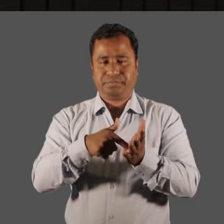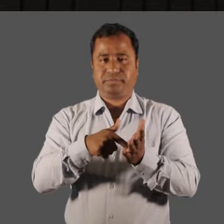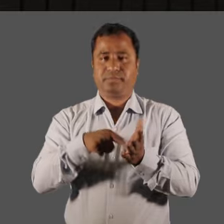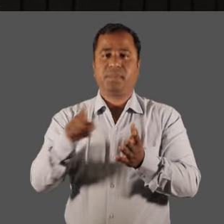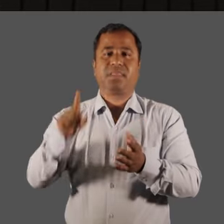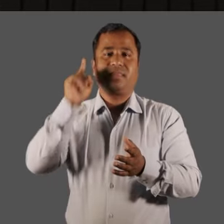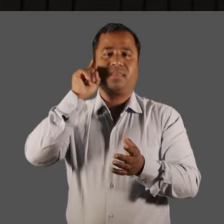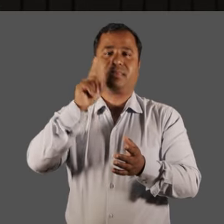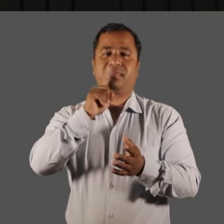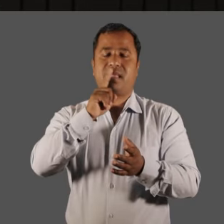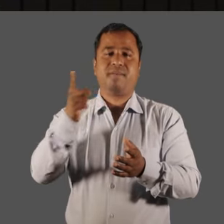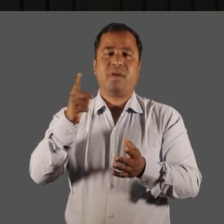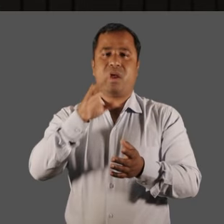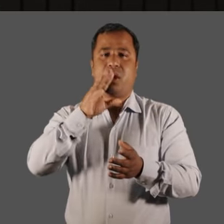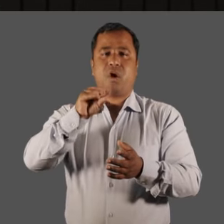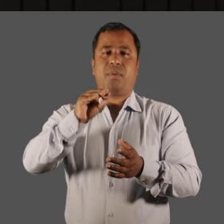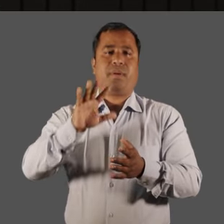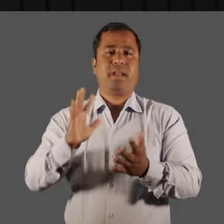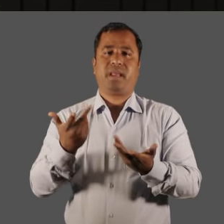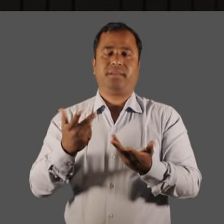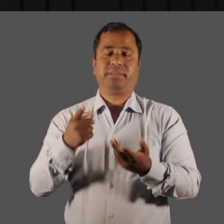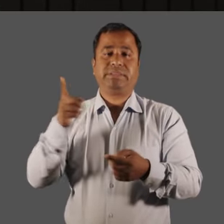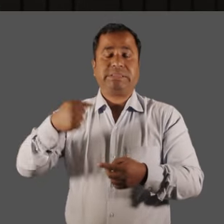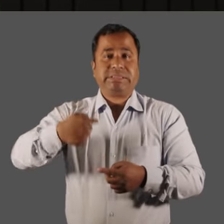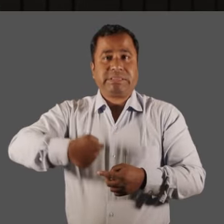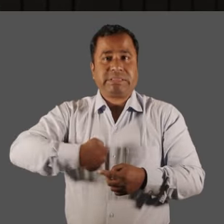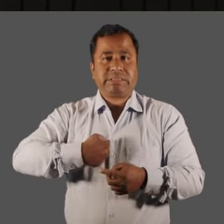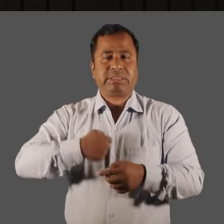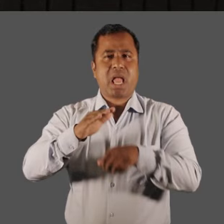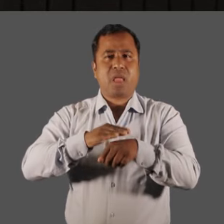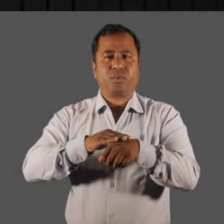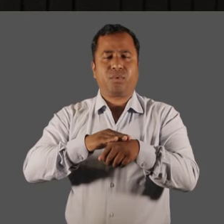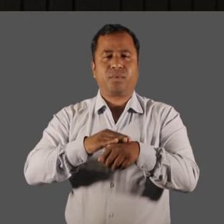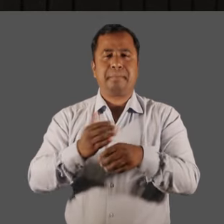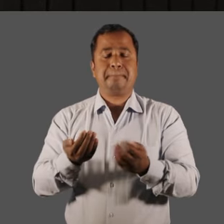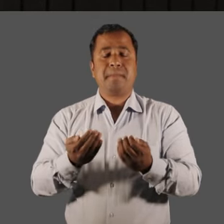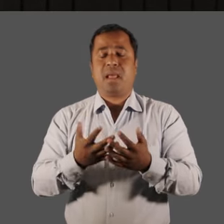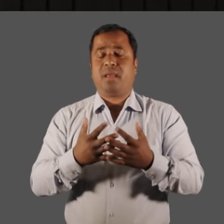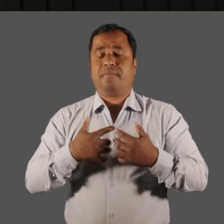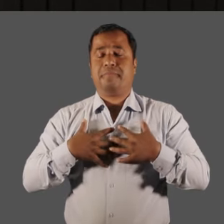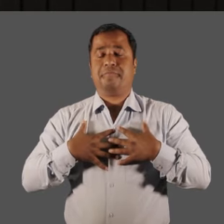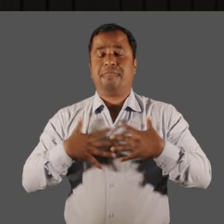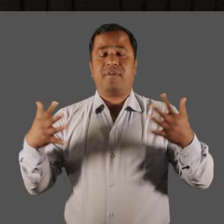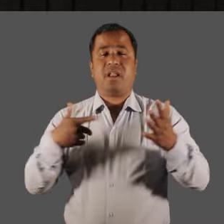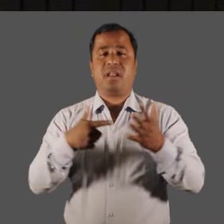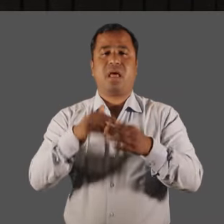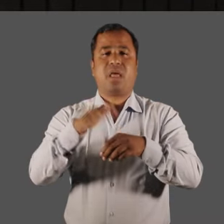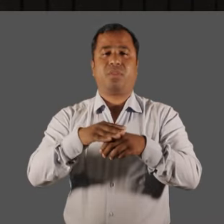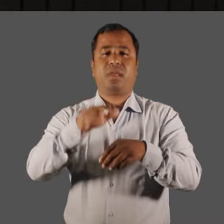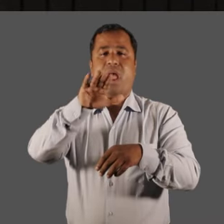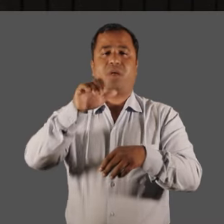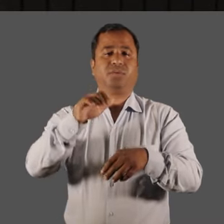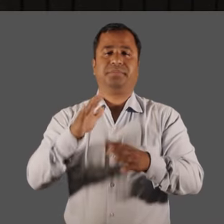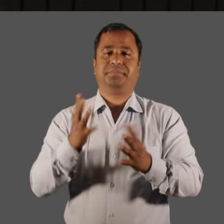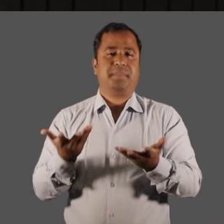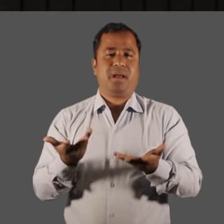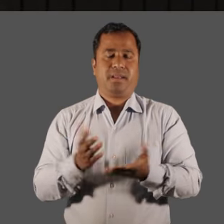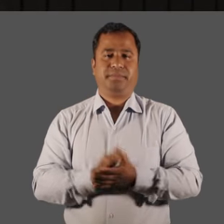বলে ডাকতো বা তাদের নিজস্ব কোনো আদরের নামে ডাকতো, এটা মনে হয় আমার আমার মনে হয় যে